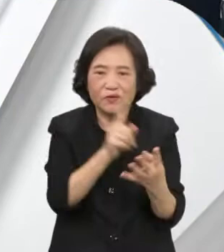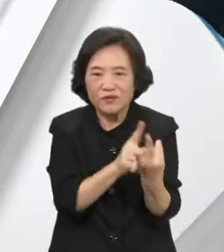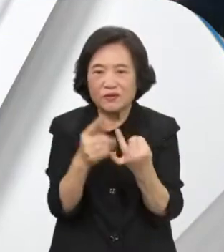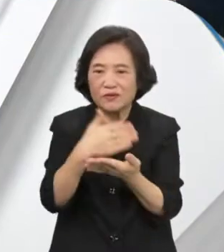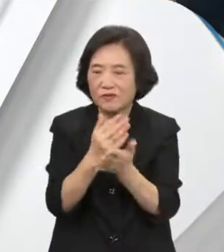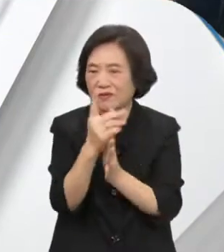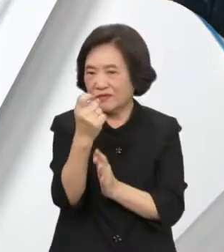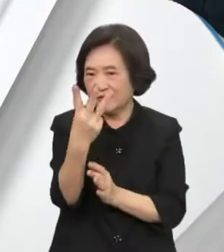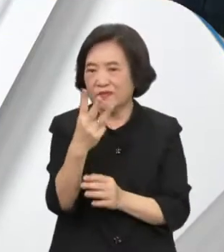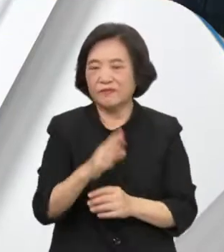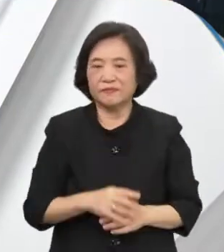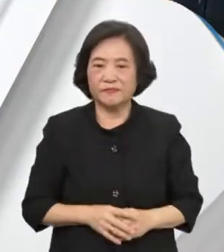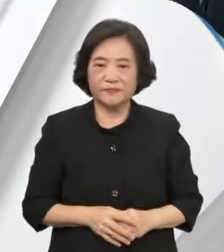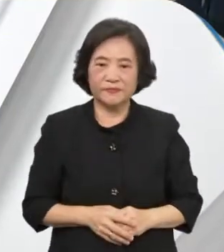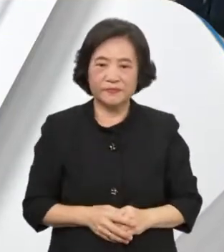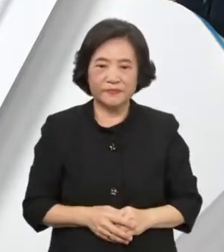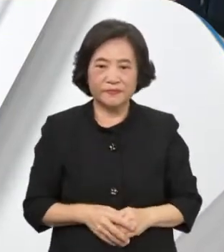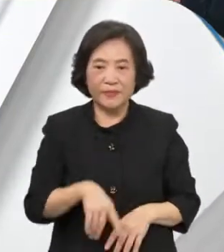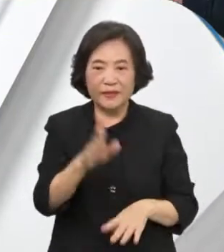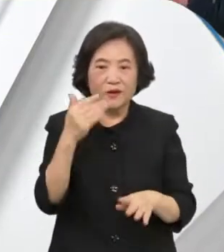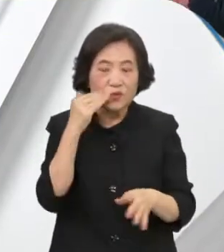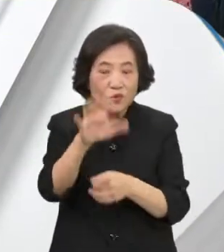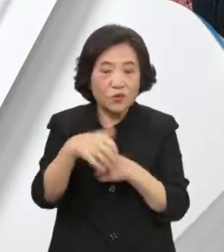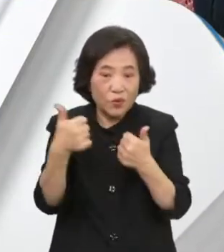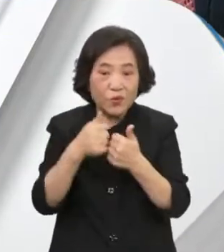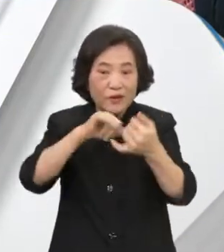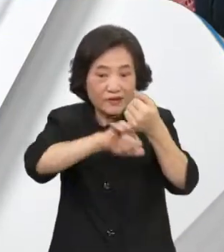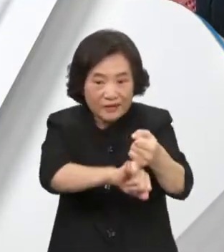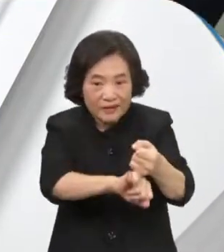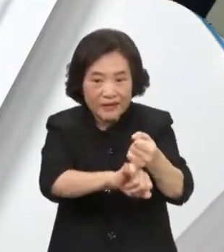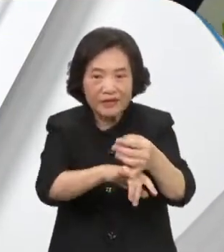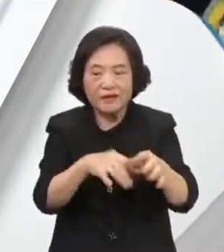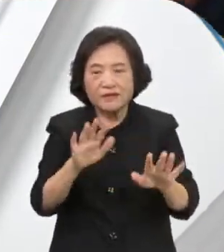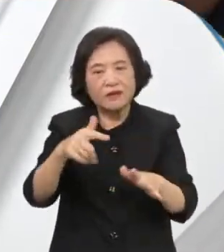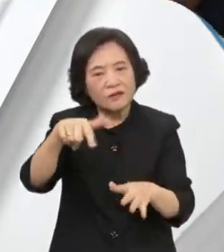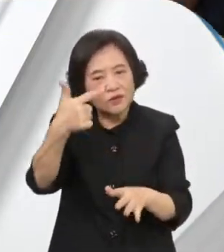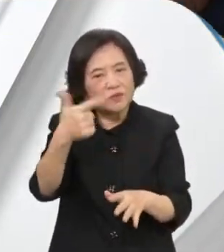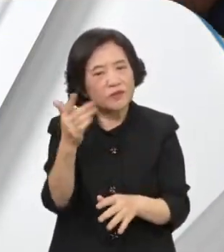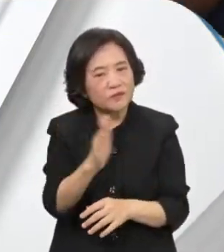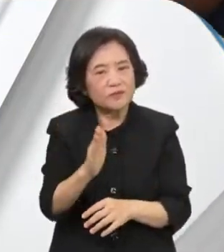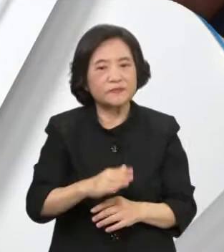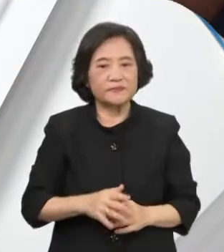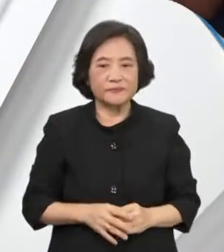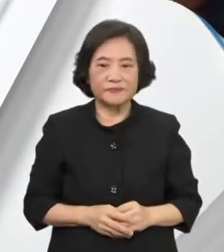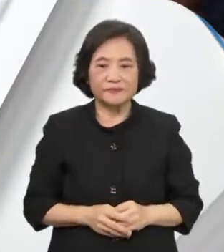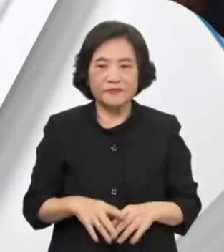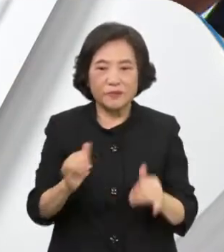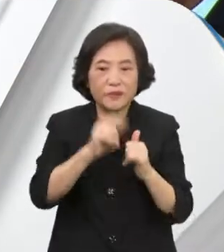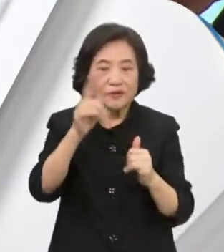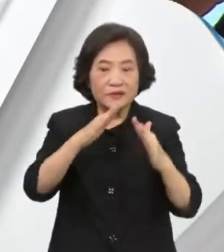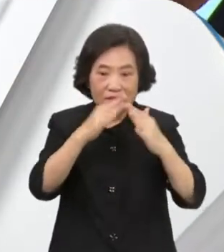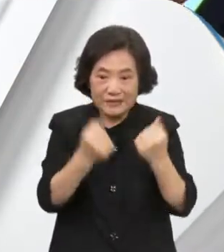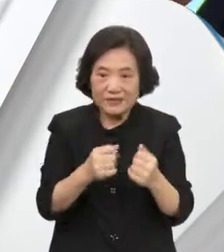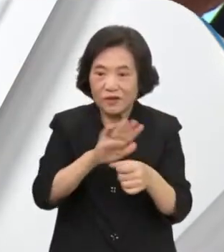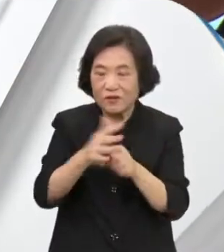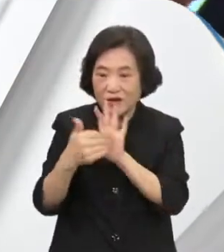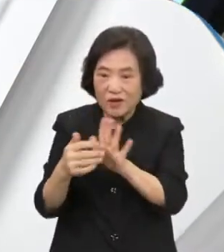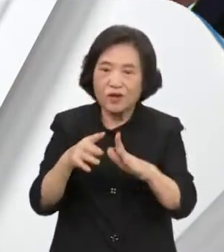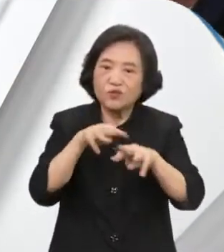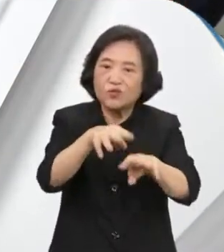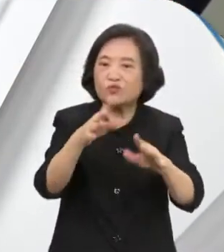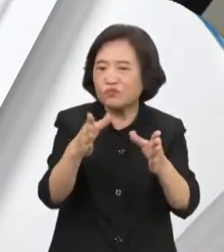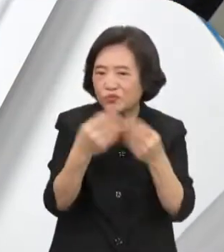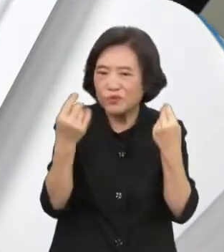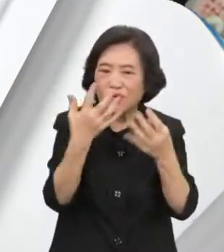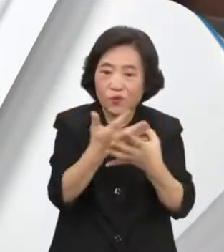十三种个青菜果子，假使系农会添加，大概600元呢。民众点不下方式，唔是出门，